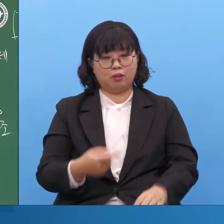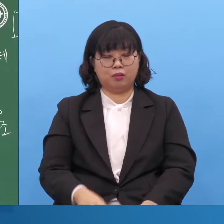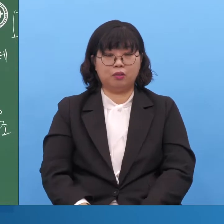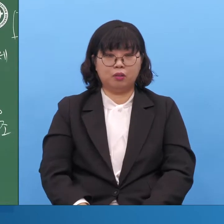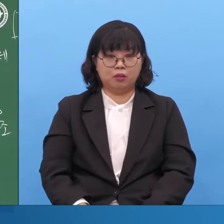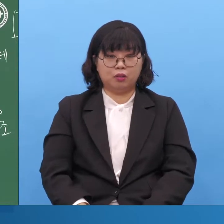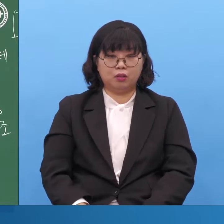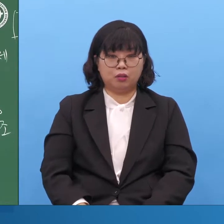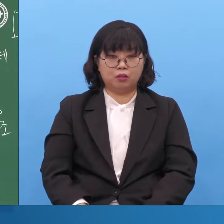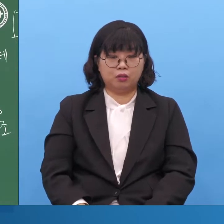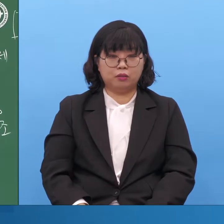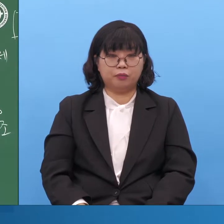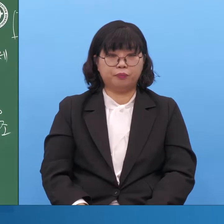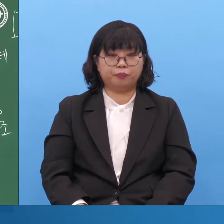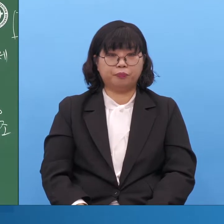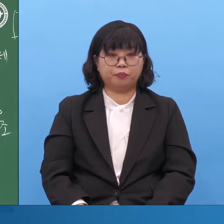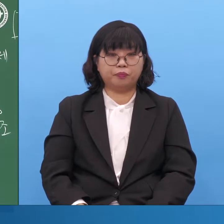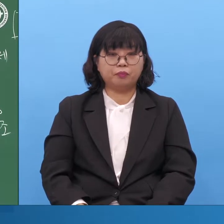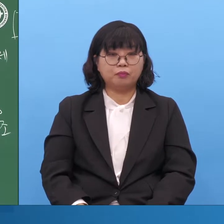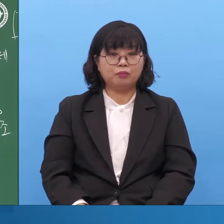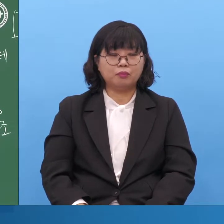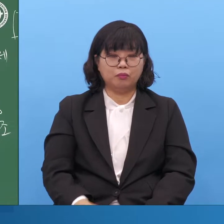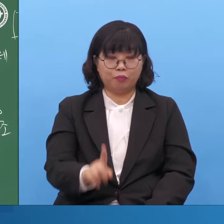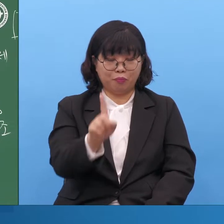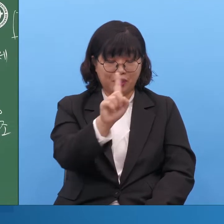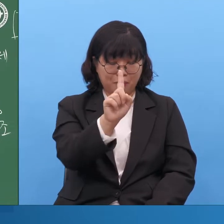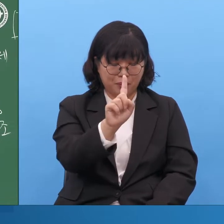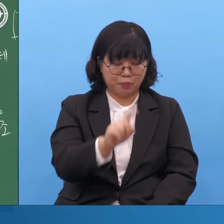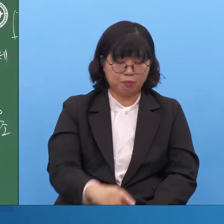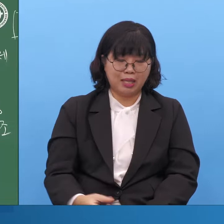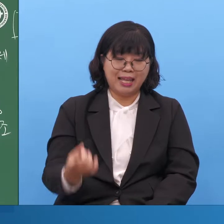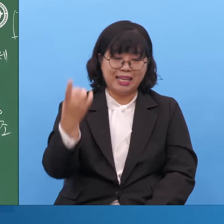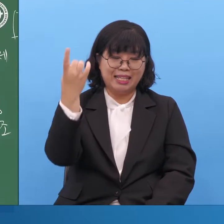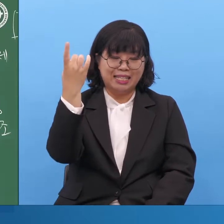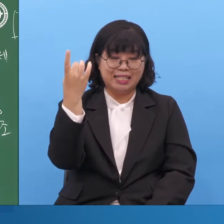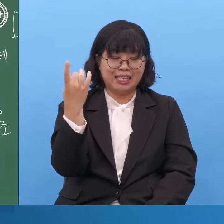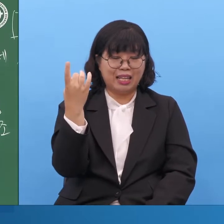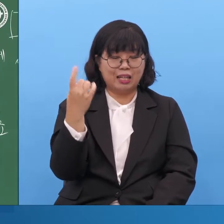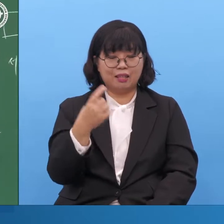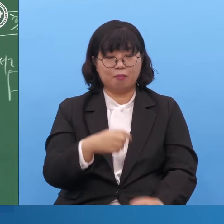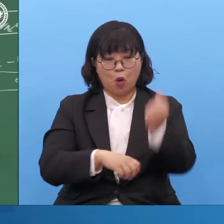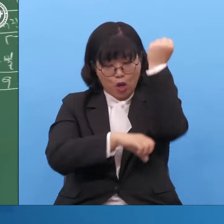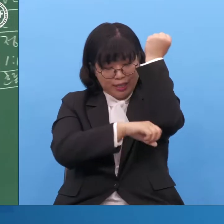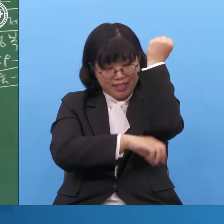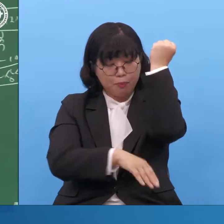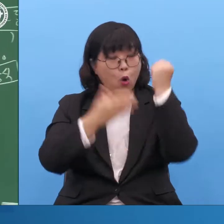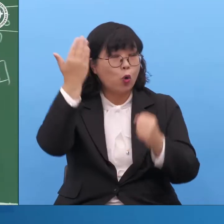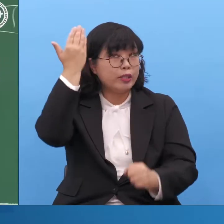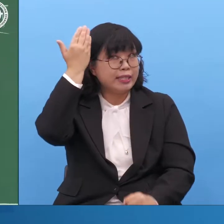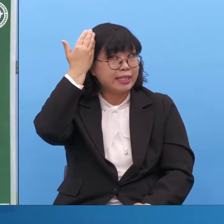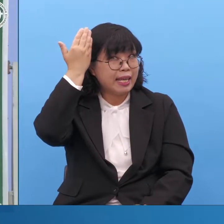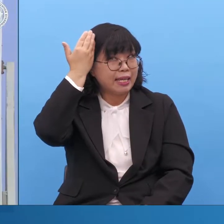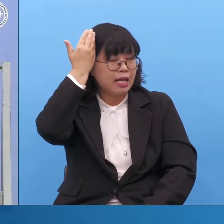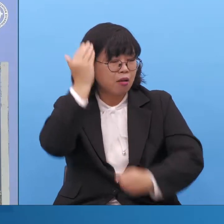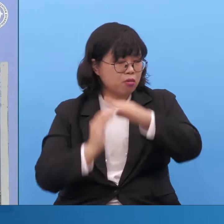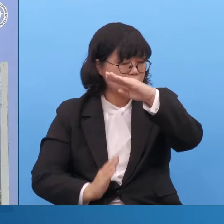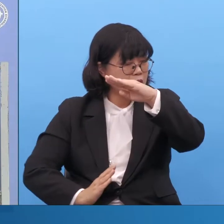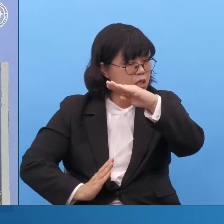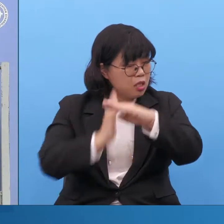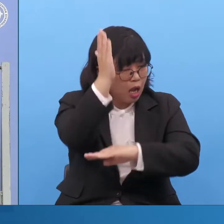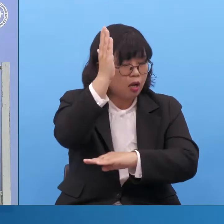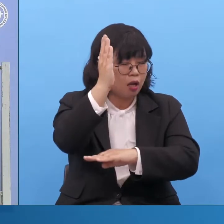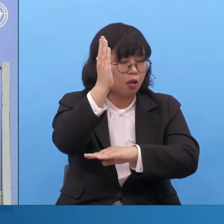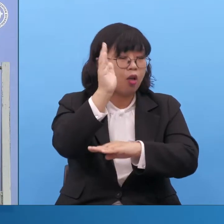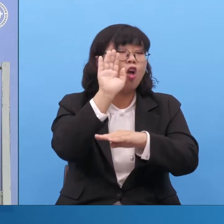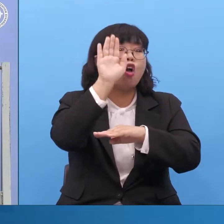and beside, but you need to look more 완전히 into that. 상식 이상입니다. That it has to be above common sense. 지극히 선한 것을 보면 And so you discern what